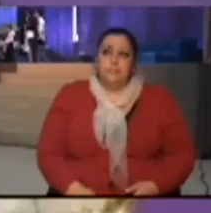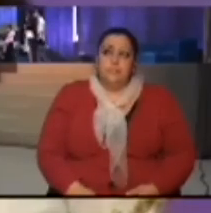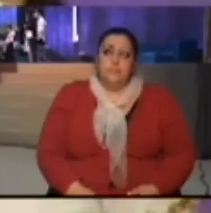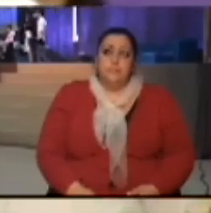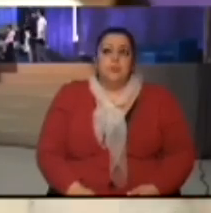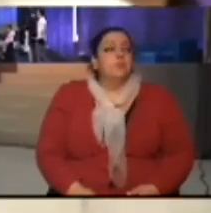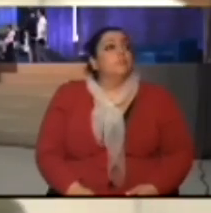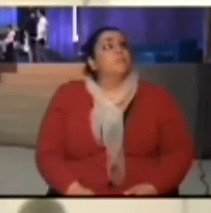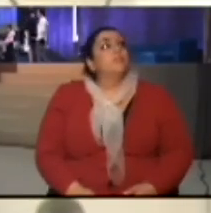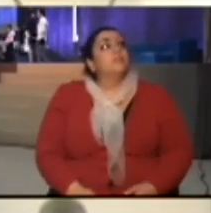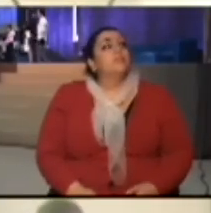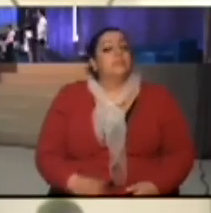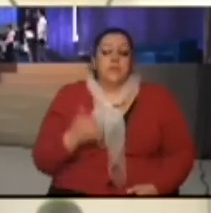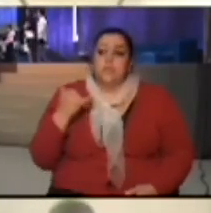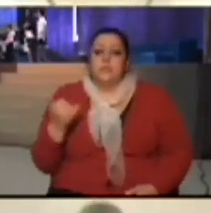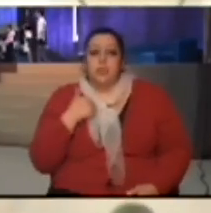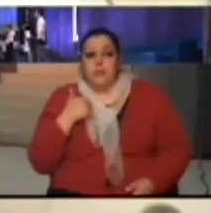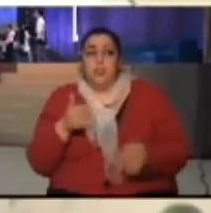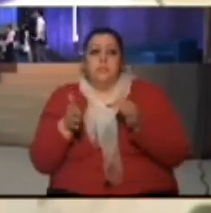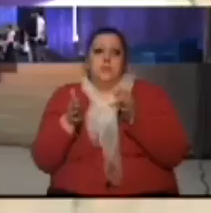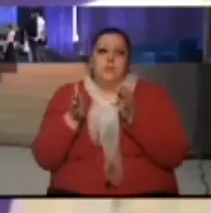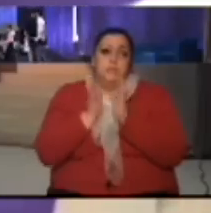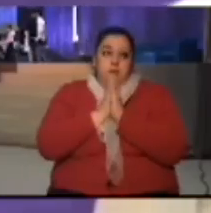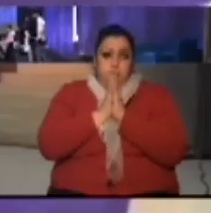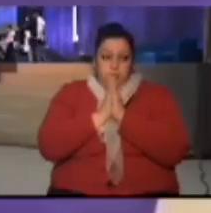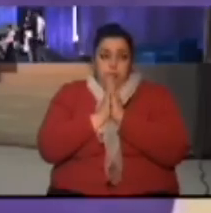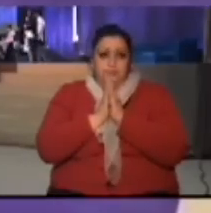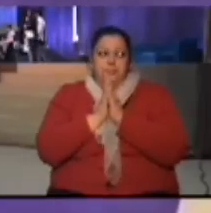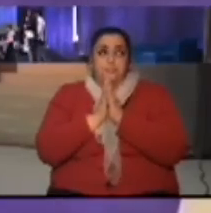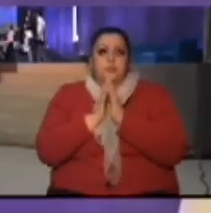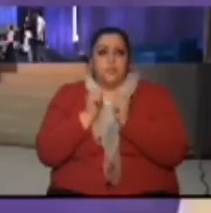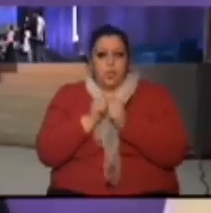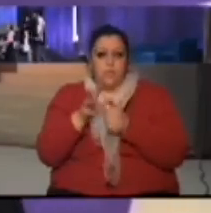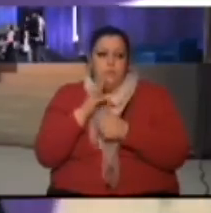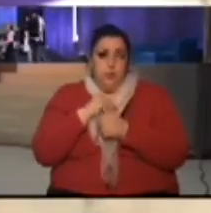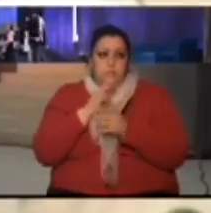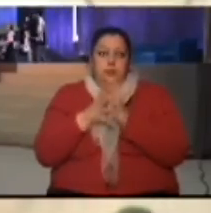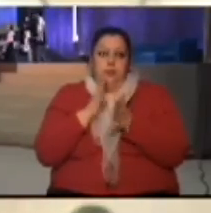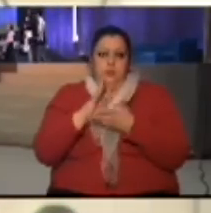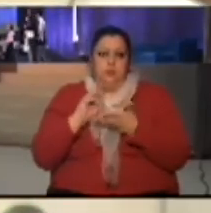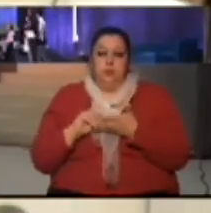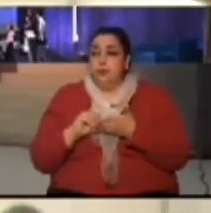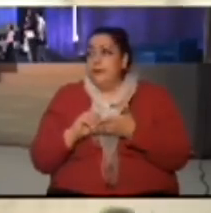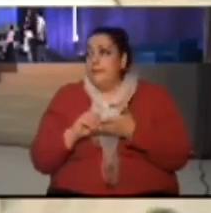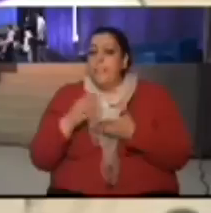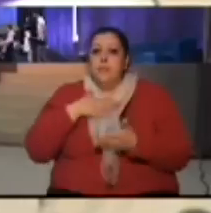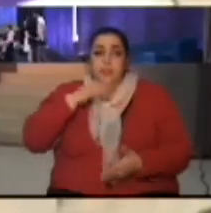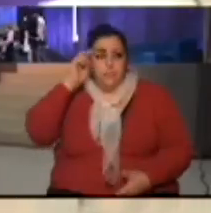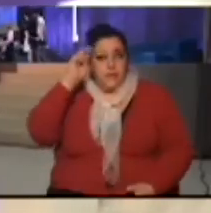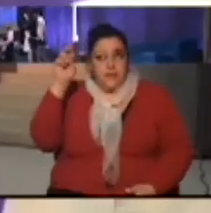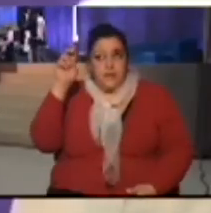գա։ Ես հիմա խնդրել եմ, որ դուք կրկնեք այս աղոթքը, որը որ ես ձեզ կարաշնորթեմ։ Իմ Աստված,